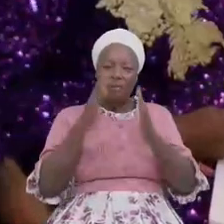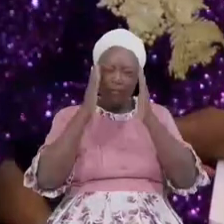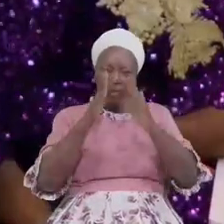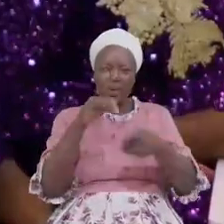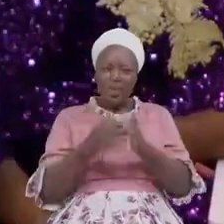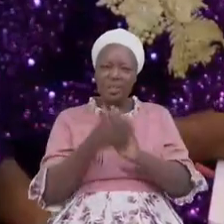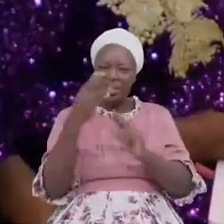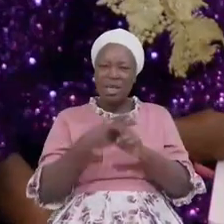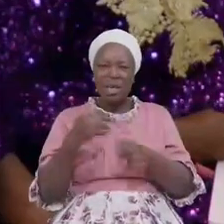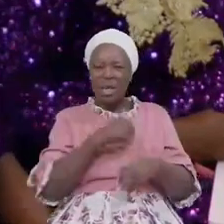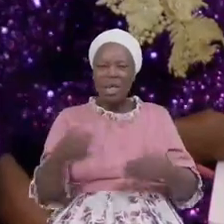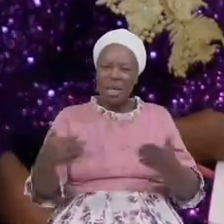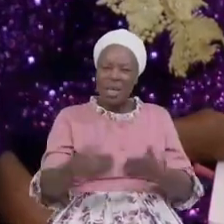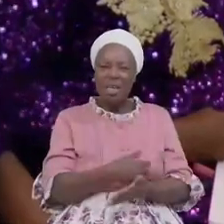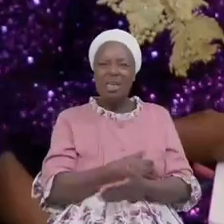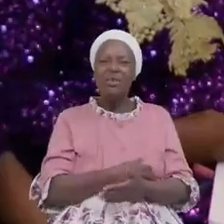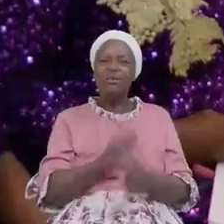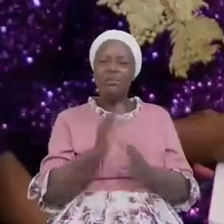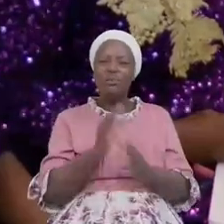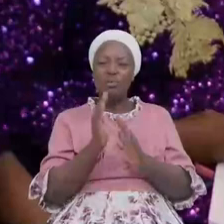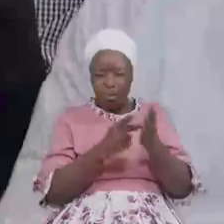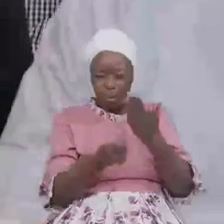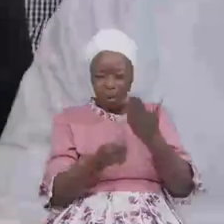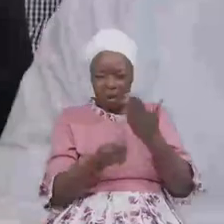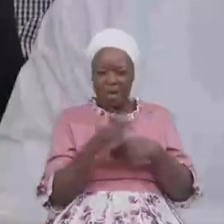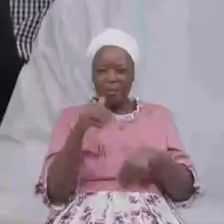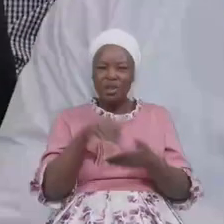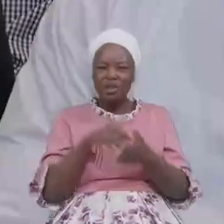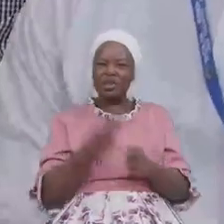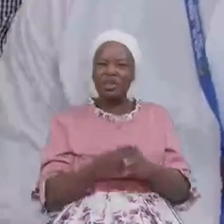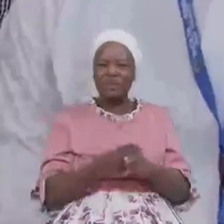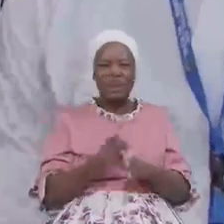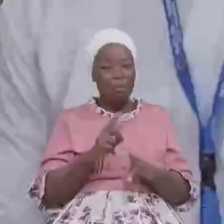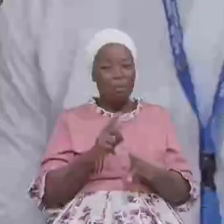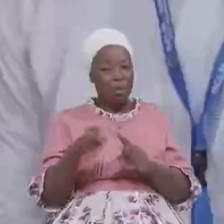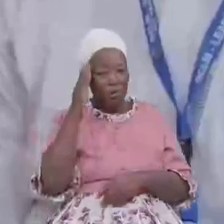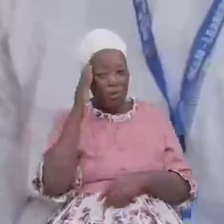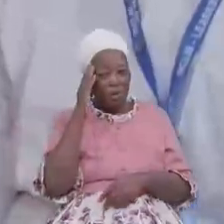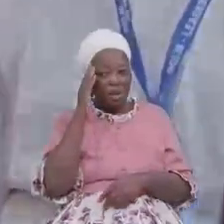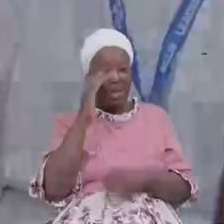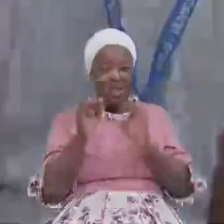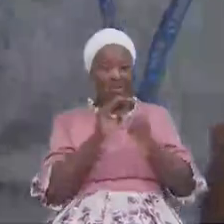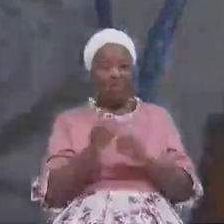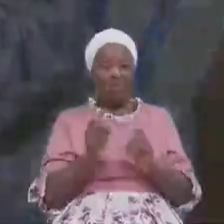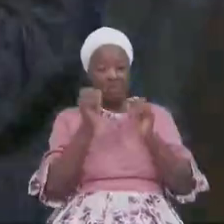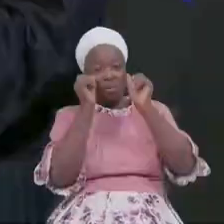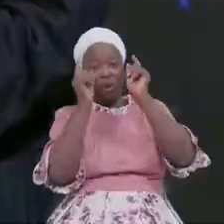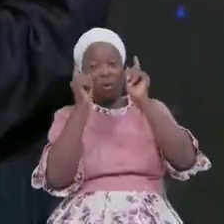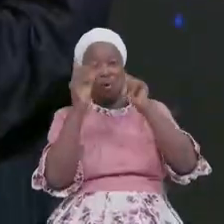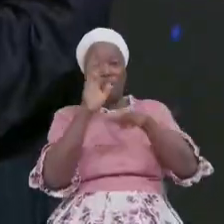une nouvelle orientation, un nouveau programme. Mais vous savez, Si tu te réveilles un nouveau